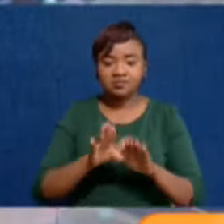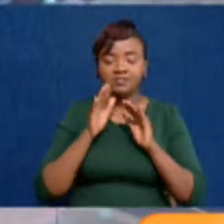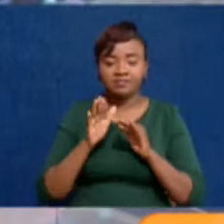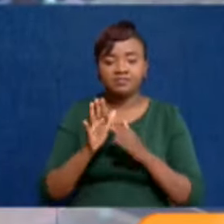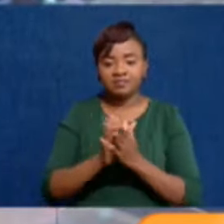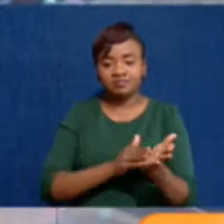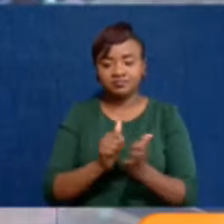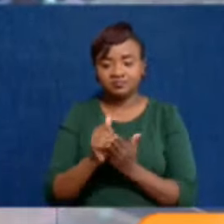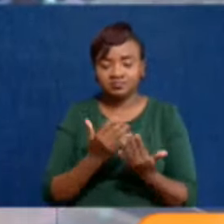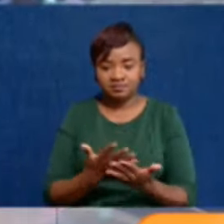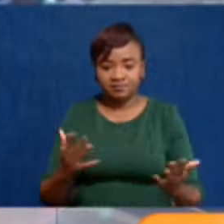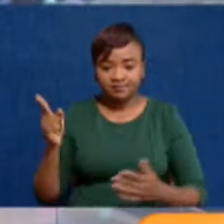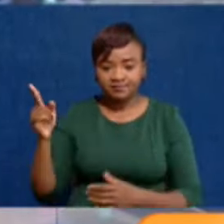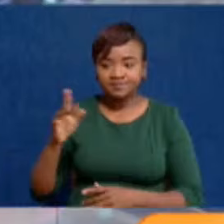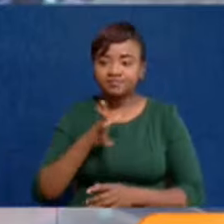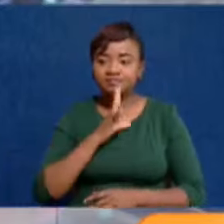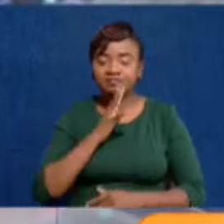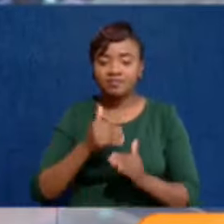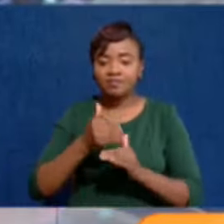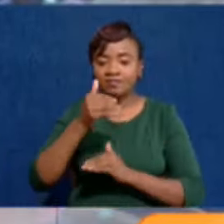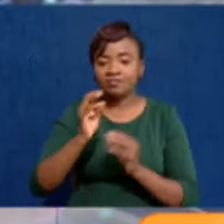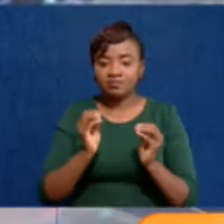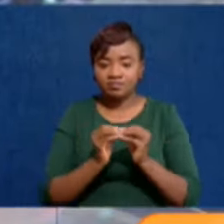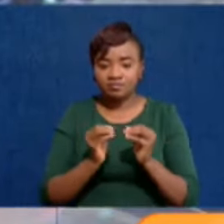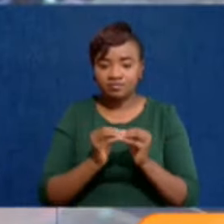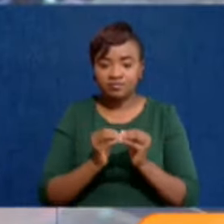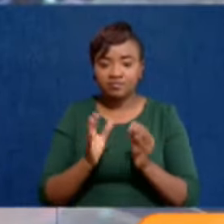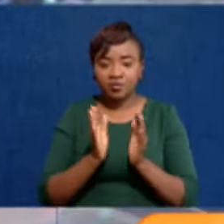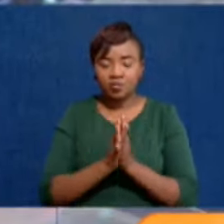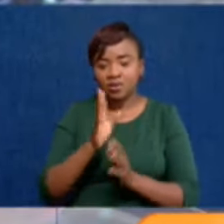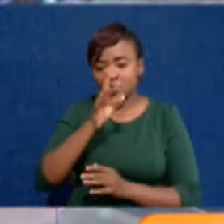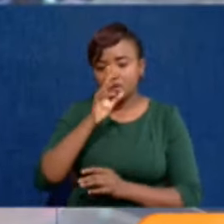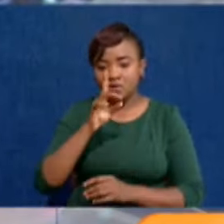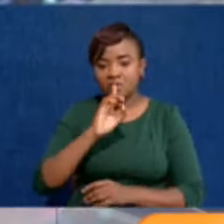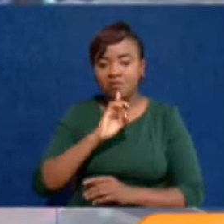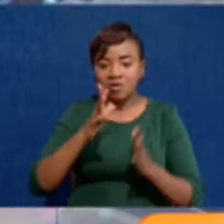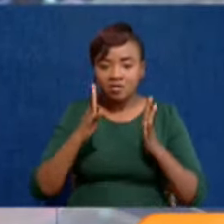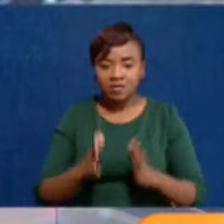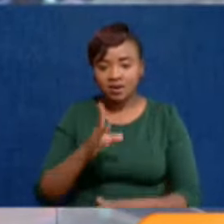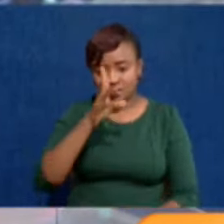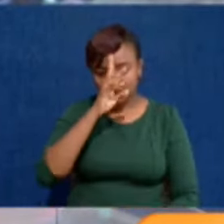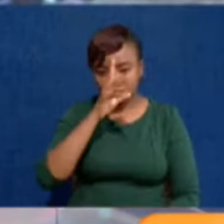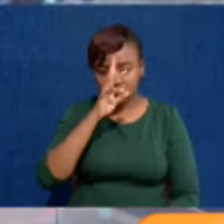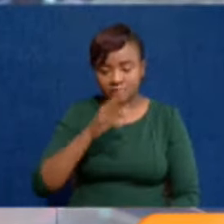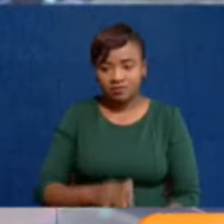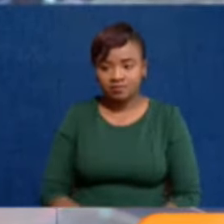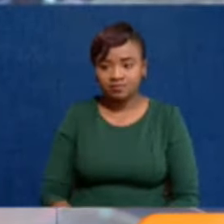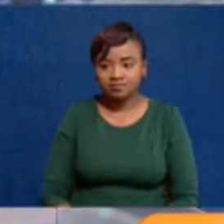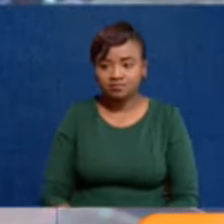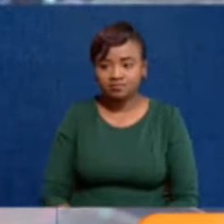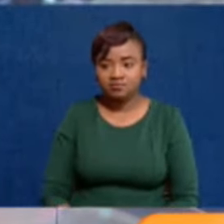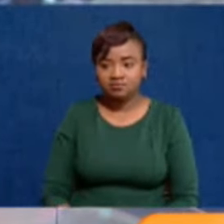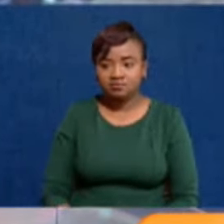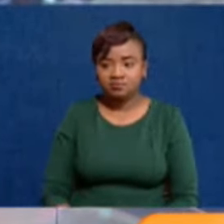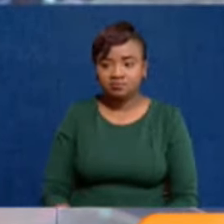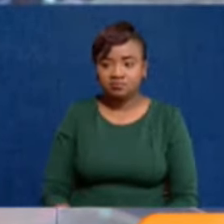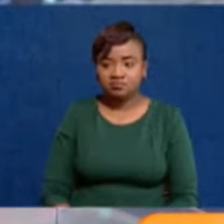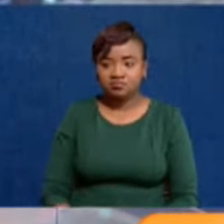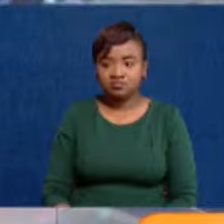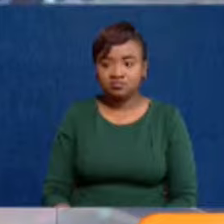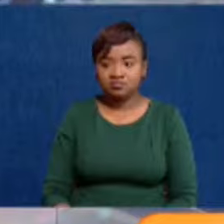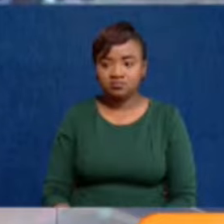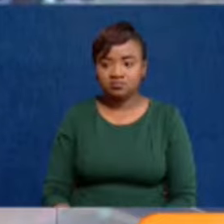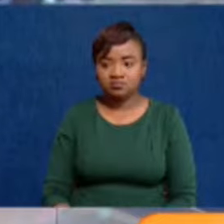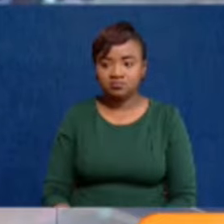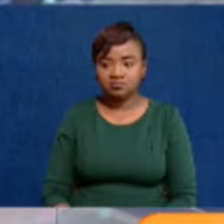Aliyesema hayo baada ya kikao na makamanda wa polisi wa kimaeneo katika kambi ya Embakasi. Oda Francis anaarifu